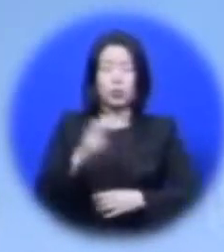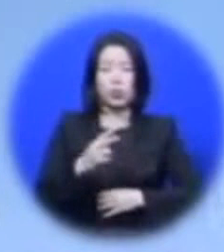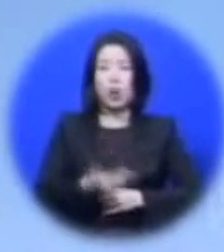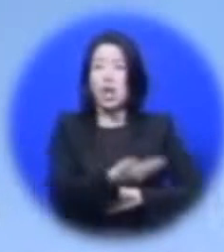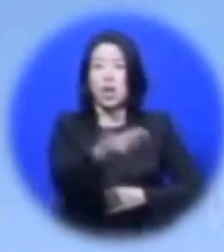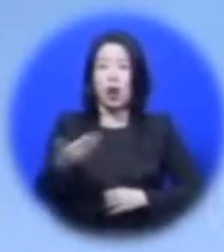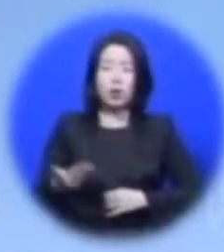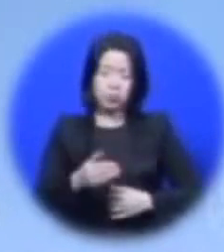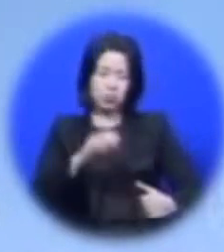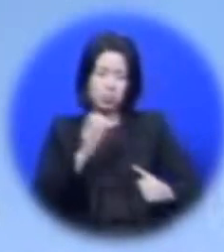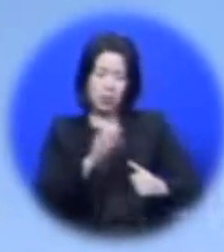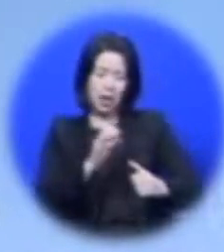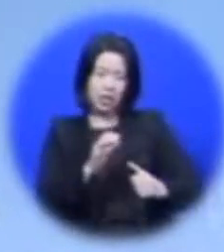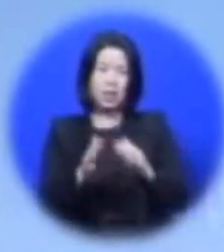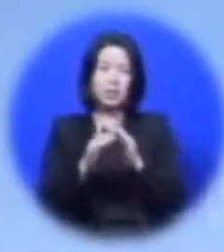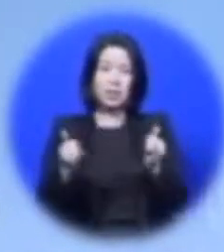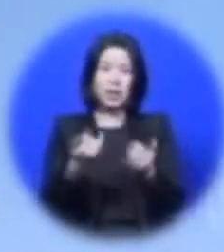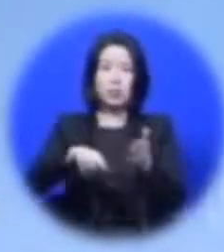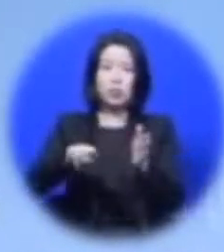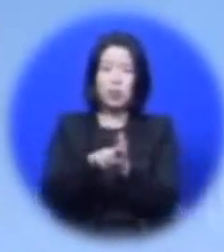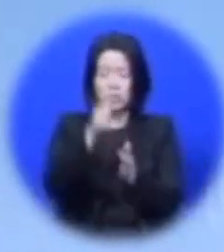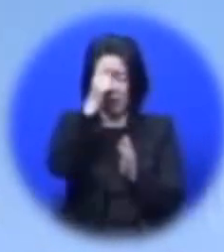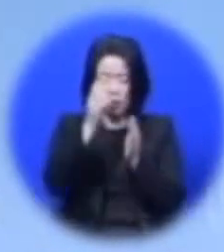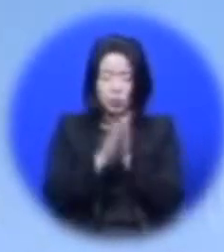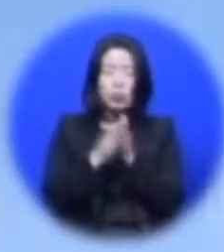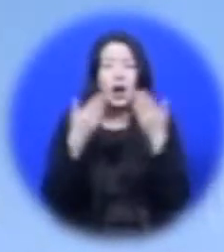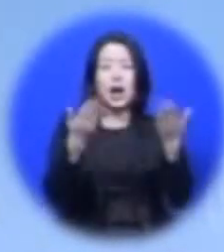여러분을 핍박하는 자를 위해서 기도할 수 있는 사람,